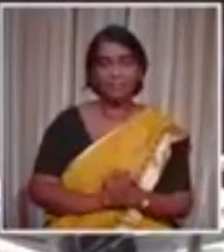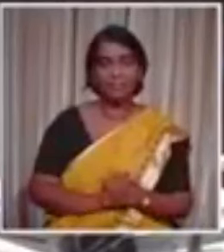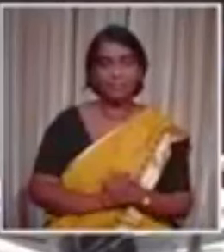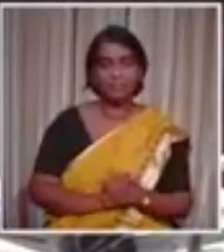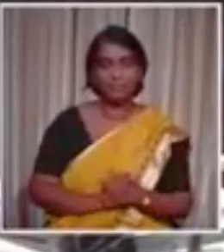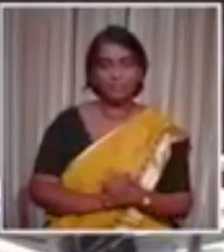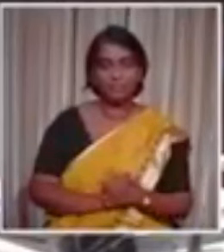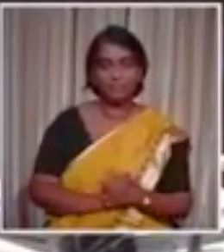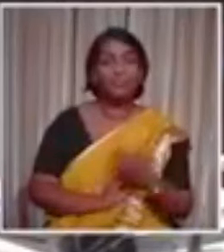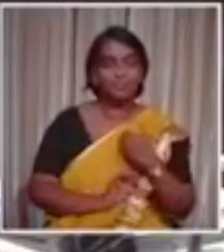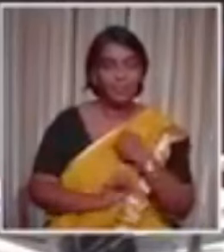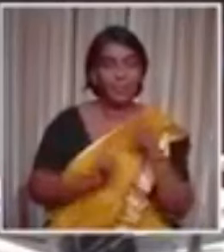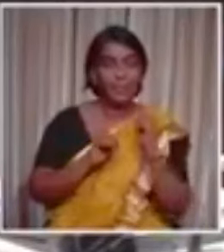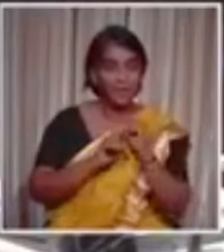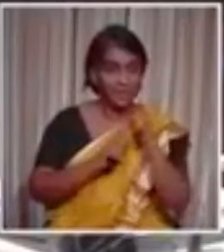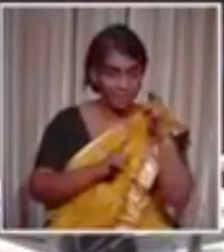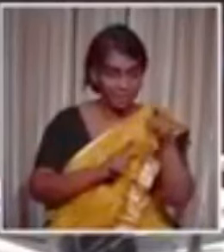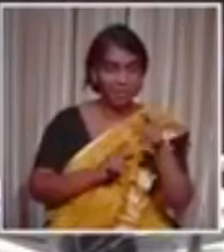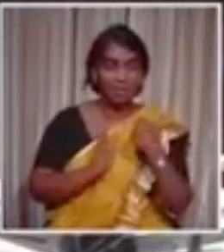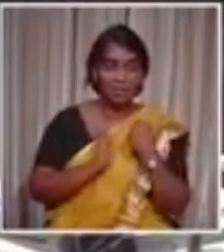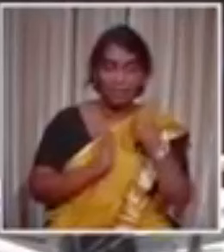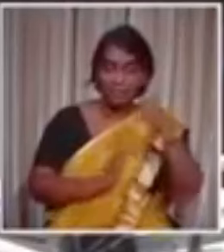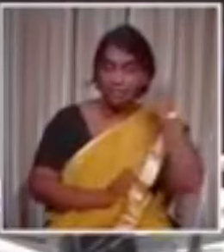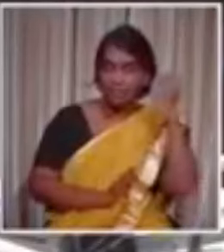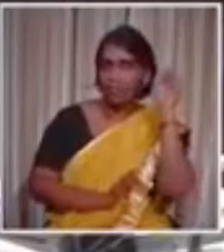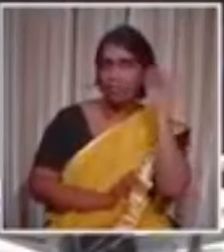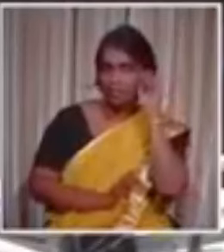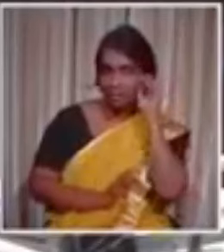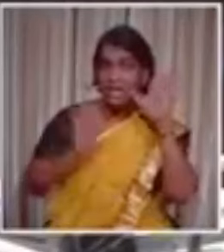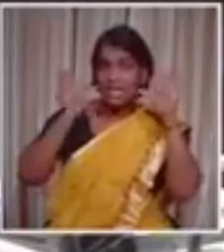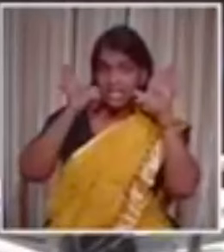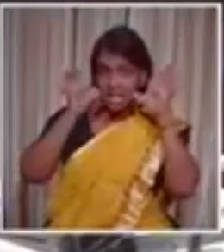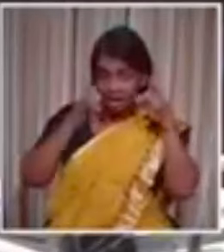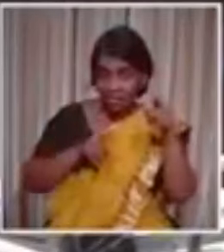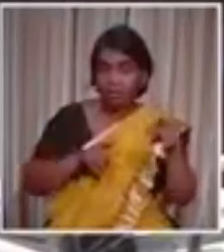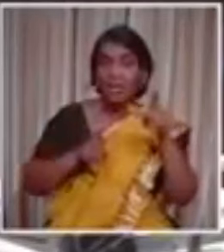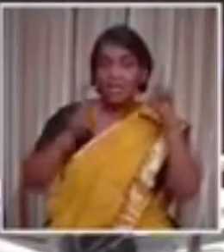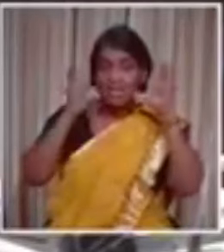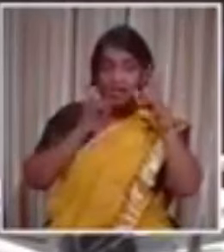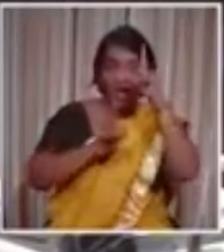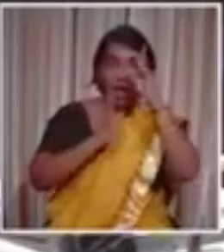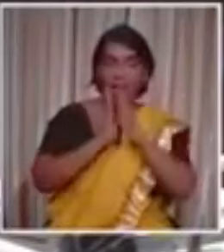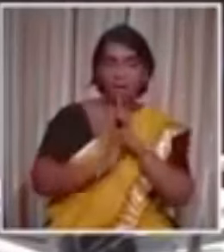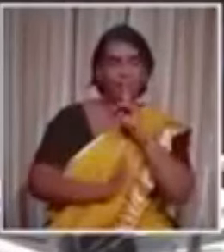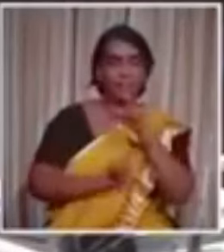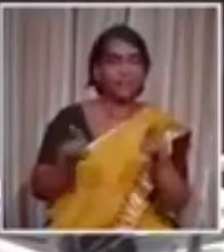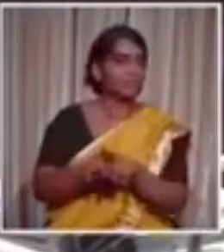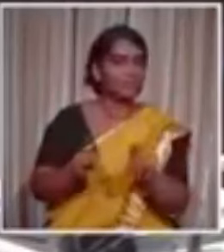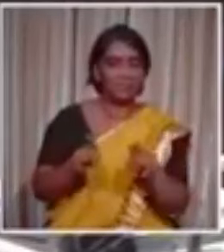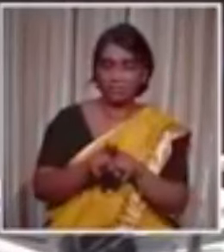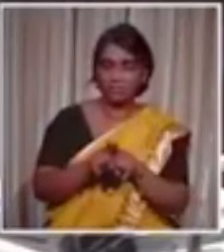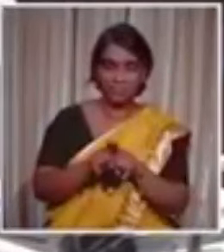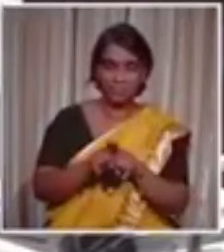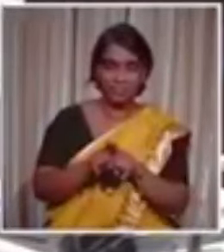හරිද? මම ප්‍රසන්න රණතුංග මන්ත්‍රීතුමාගේ කරු කතාව අහනකොට මට දැනුනේ යක්කු ආගම් කියනවා වගේ හැඟීමක්. ඒ මොකද?